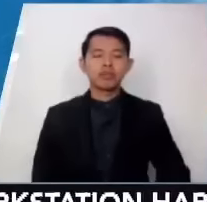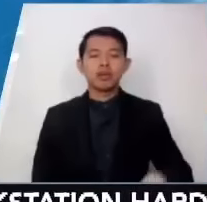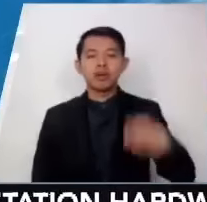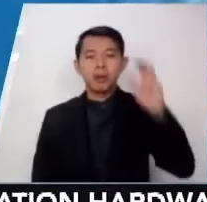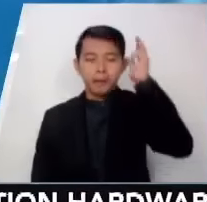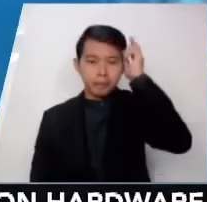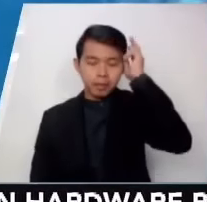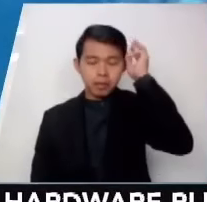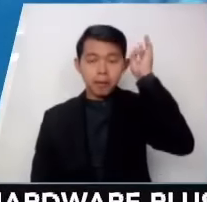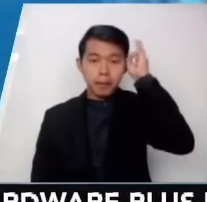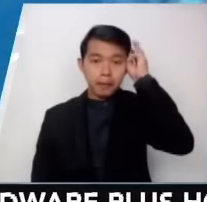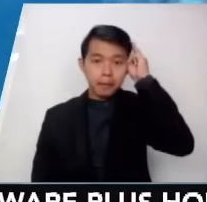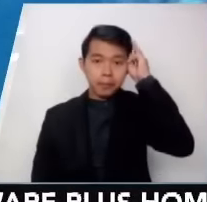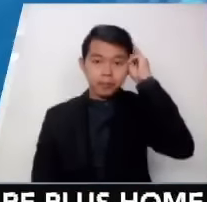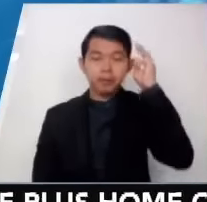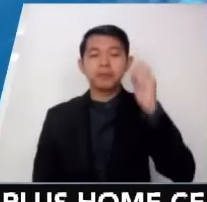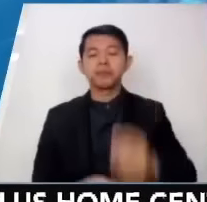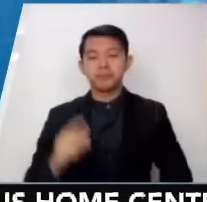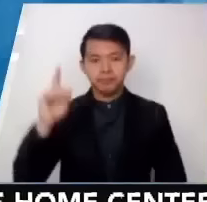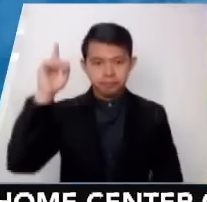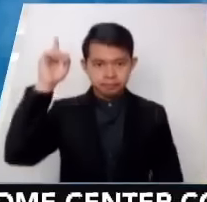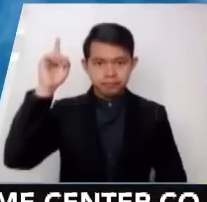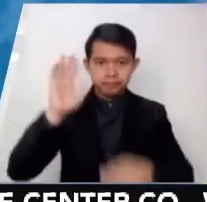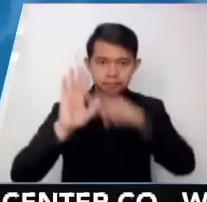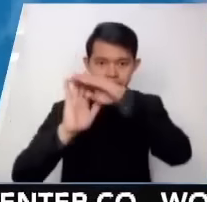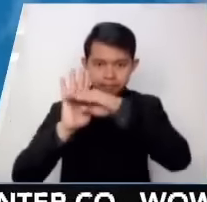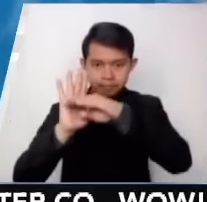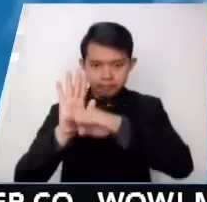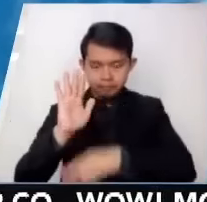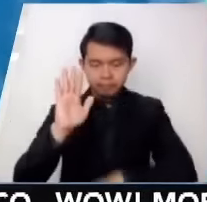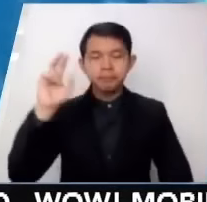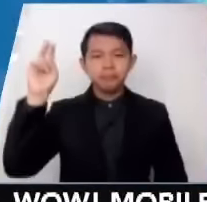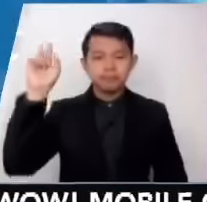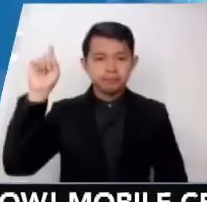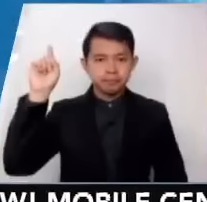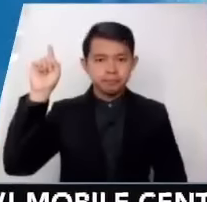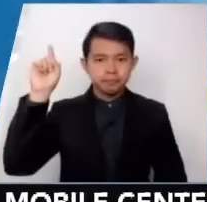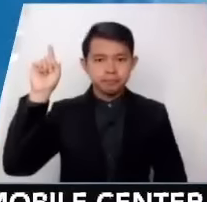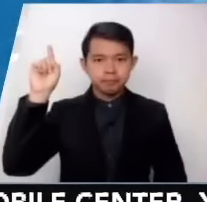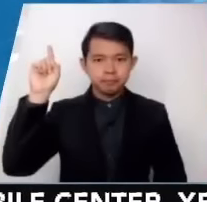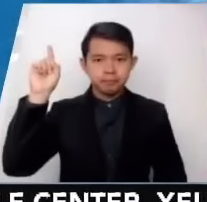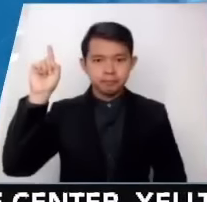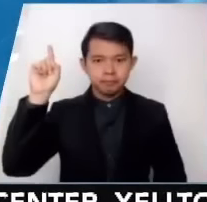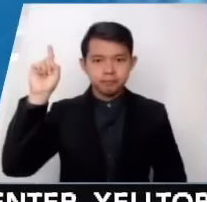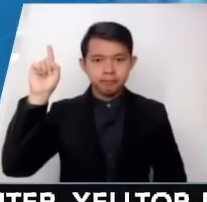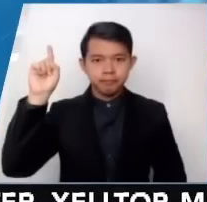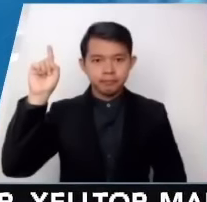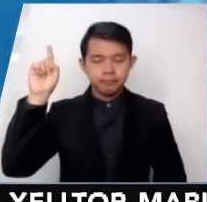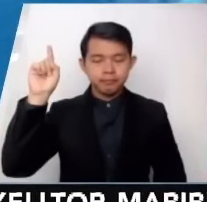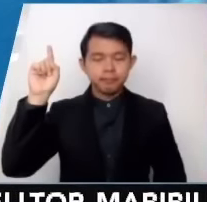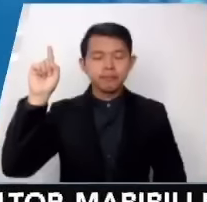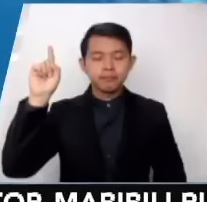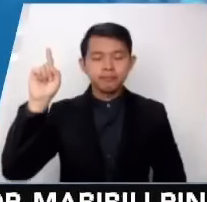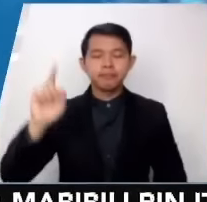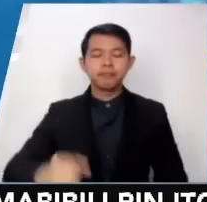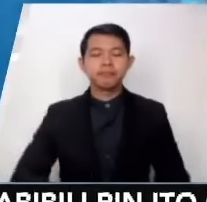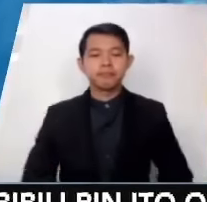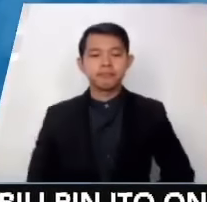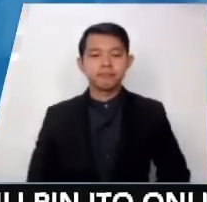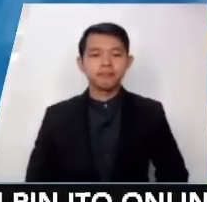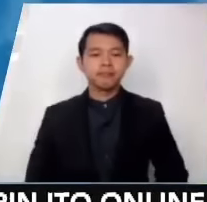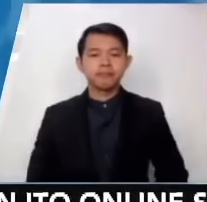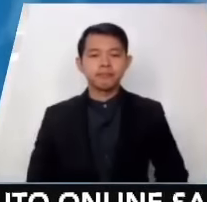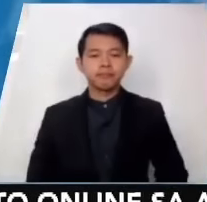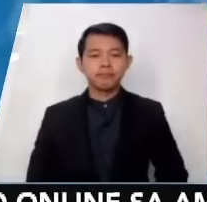Nueva Vizcaya, rest of Aurora, buong Nueva Ecija, eastern portion ng Pampanga, eastern portion ng Bulacan,